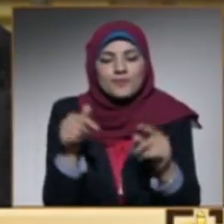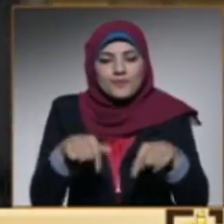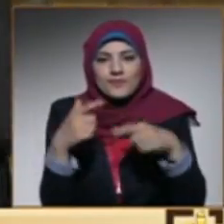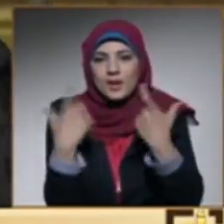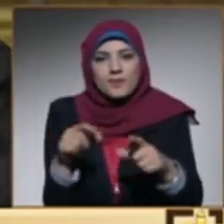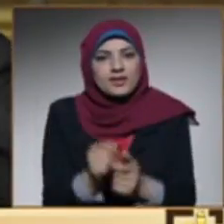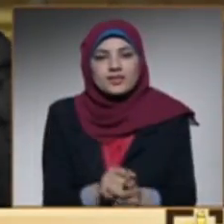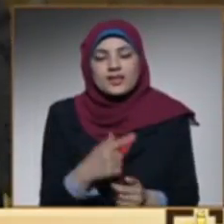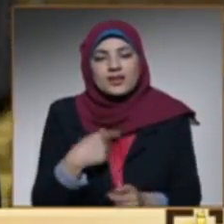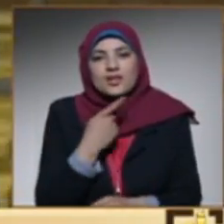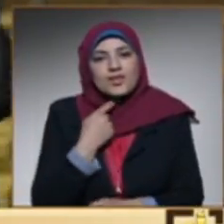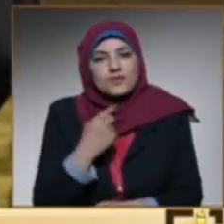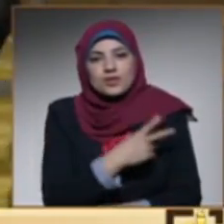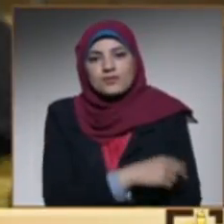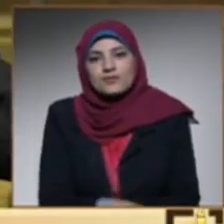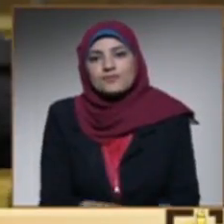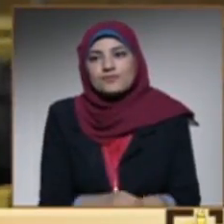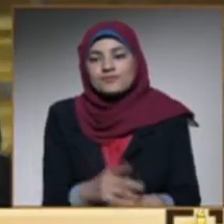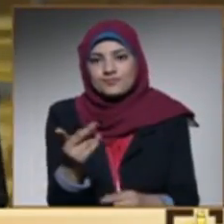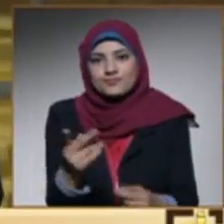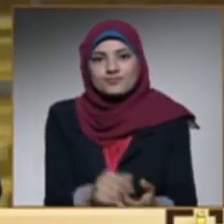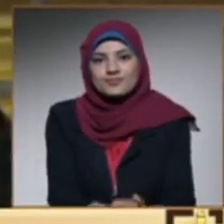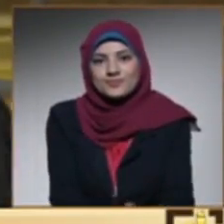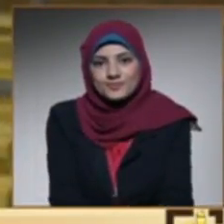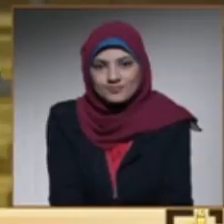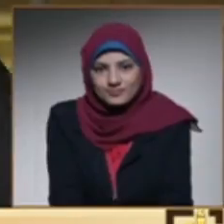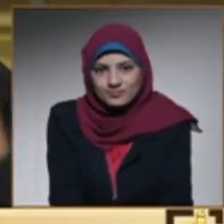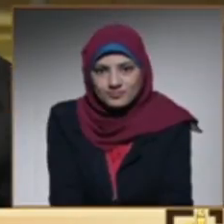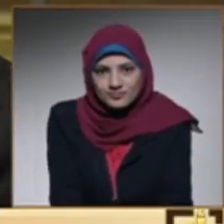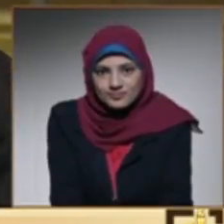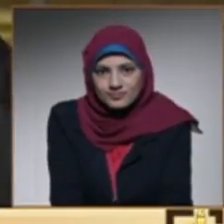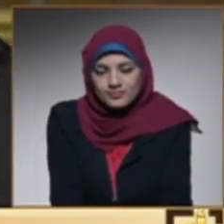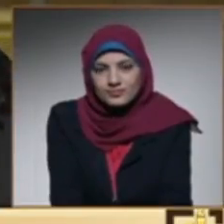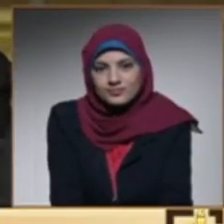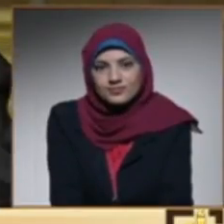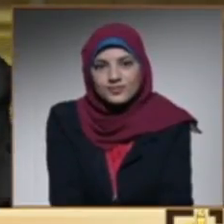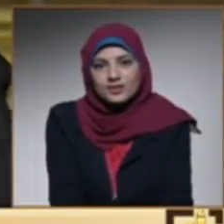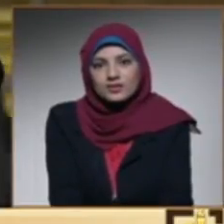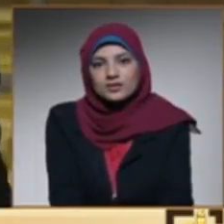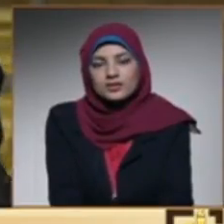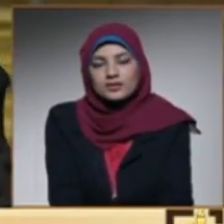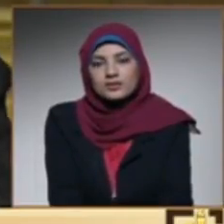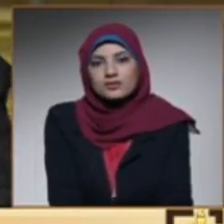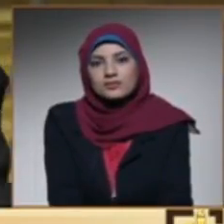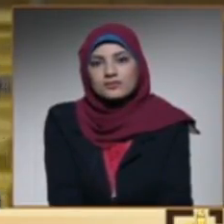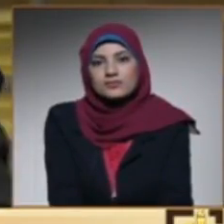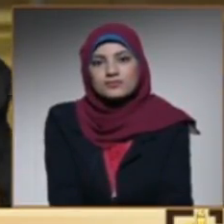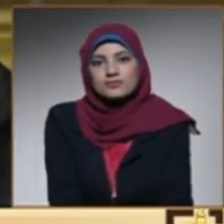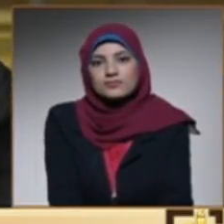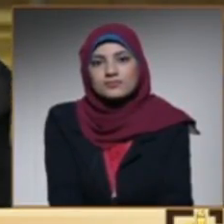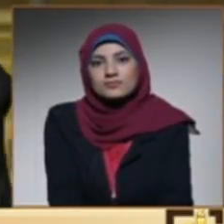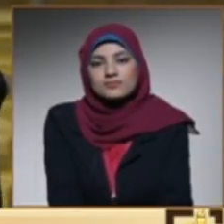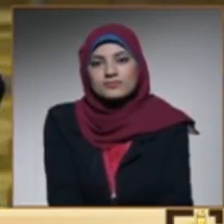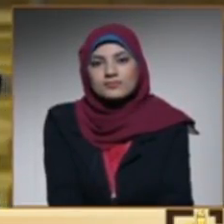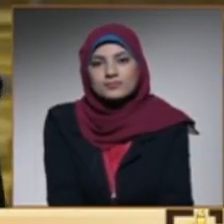أنا نفسي الحكومة تشوف بره مصر بيعملوا إيه للصم وياخدوا منهم ويعملوا لنا، لأن بره مصر بيعملوا